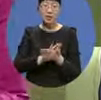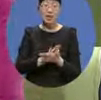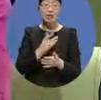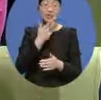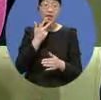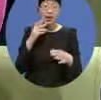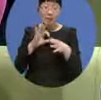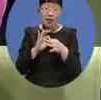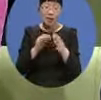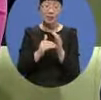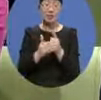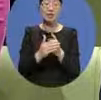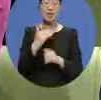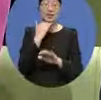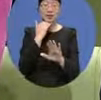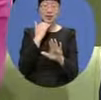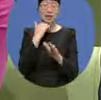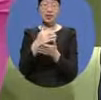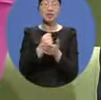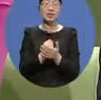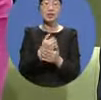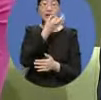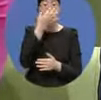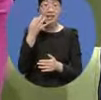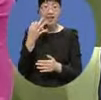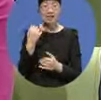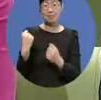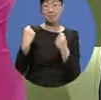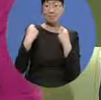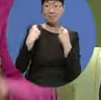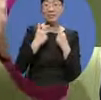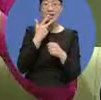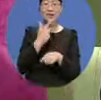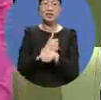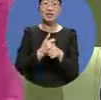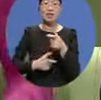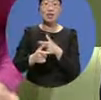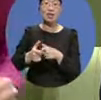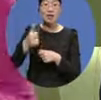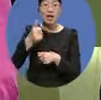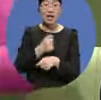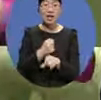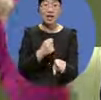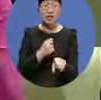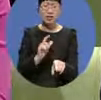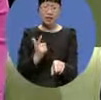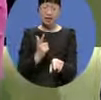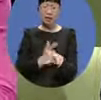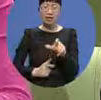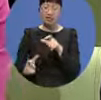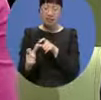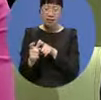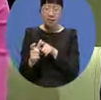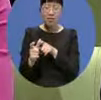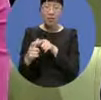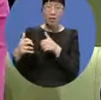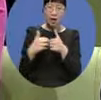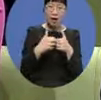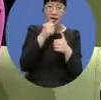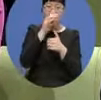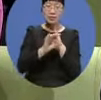영어를 접목시켜서 잠시 그걸로 신나게 액티비티 영어를 하는 게 좋지 네. 그래 이게 안에 더 세차게 몰이치고